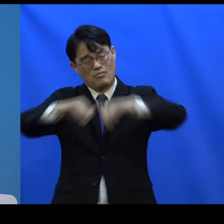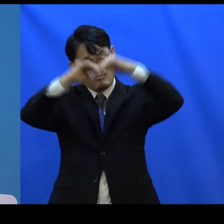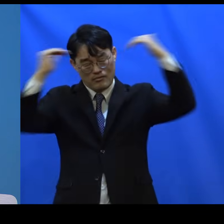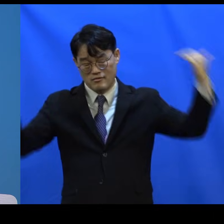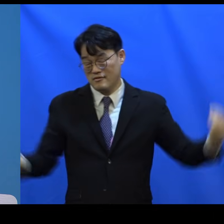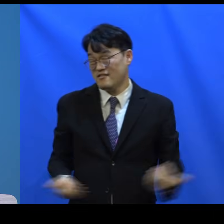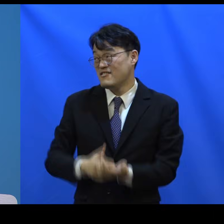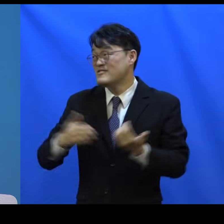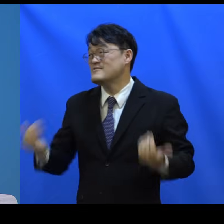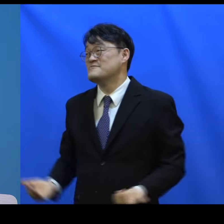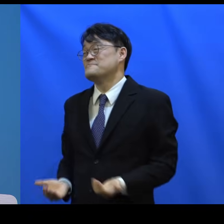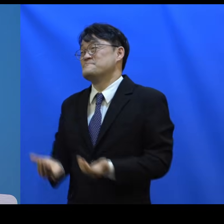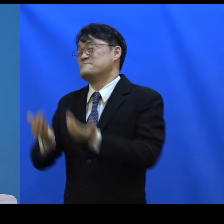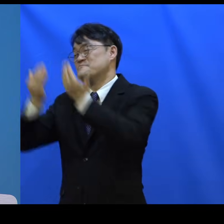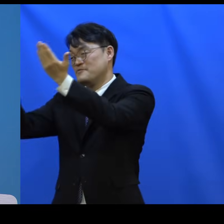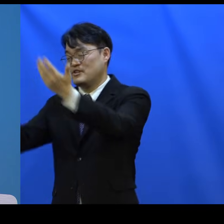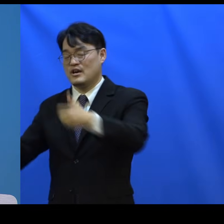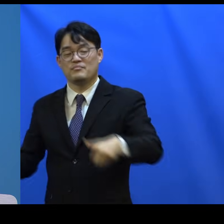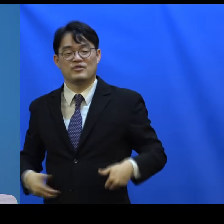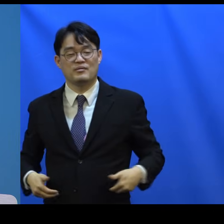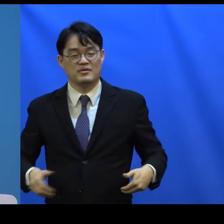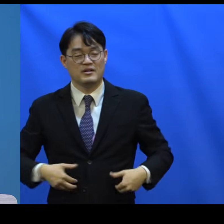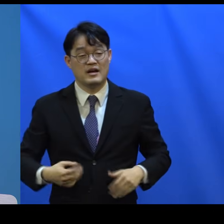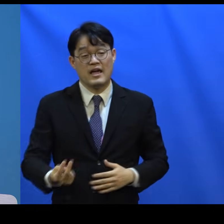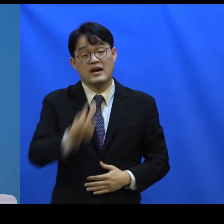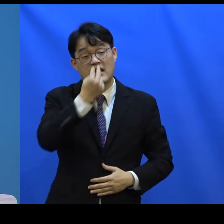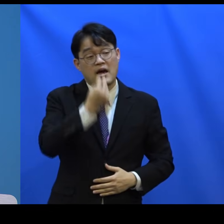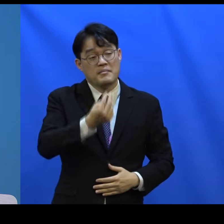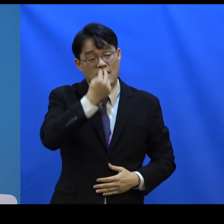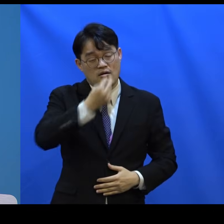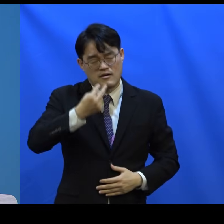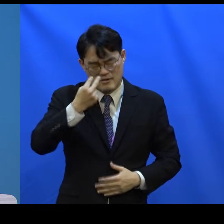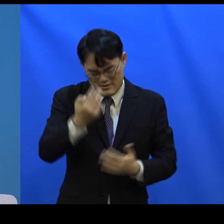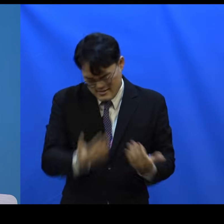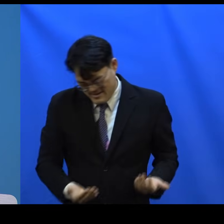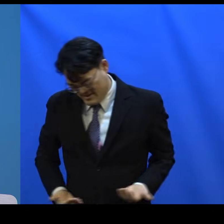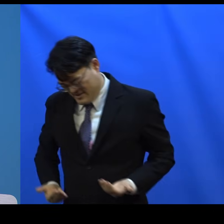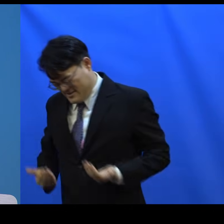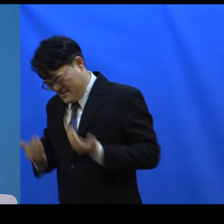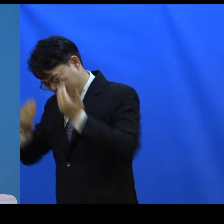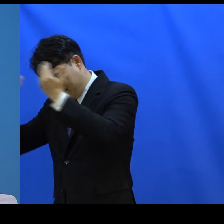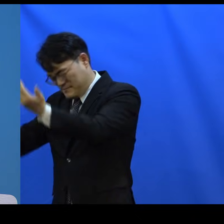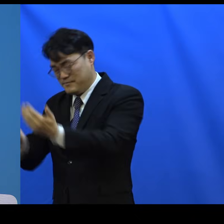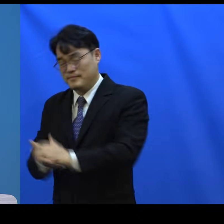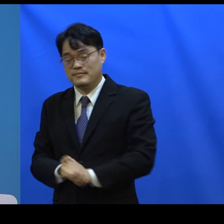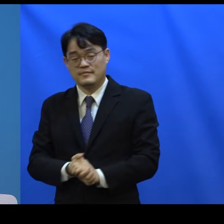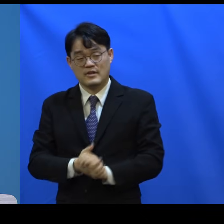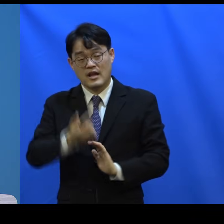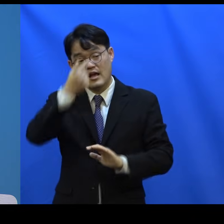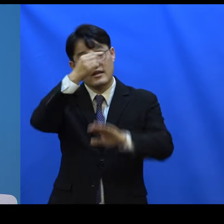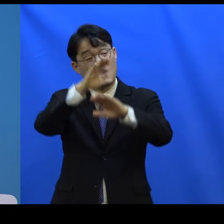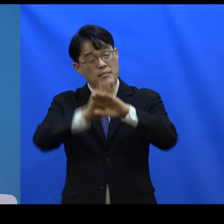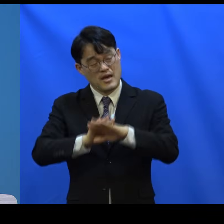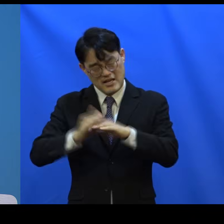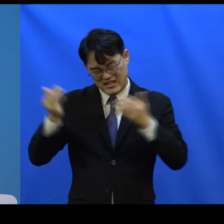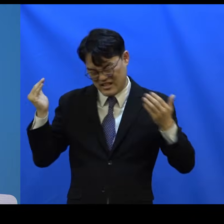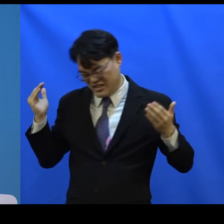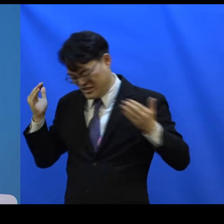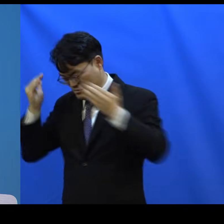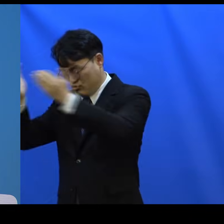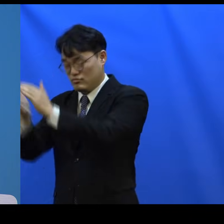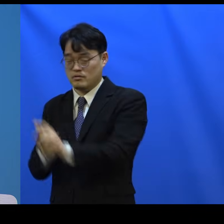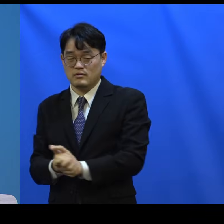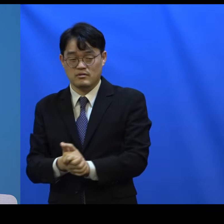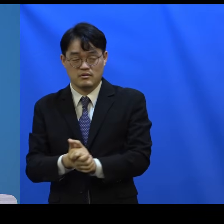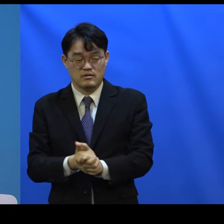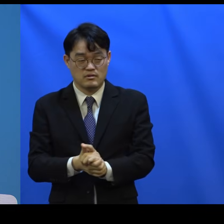그래서 우리 그런 말 많이 하잖아요. 예배에 생명을 건다. 그 말의 의미가 뭘까요, 여러분? 예배에 생명을 걸어야 된다는 거예요. 예배에